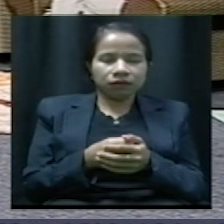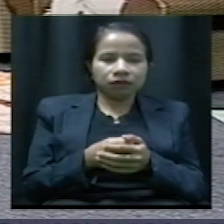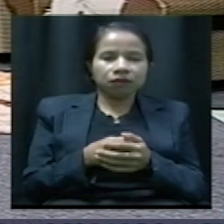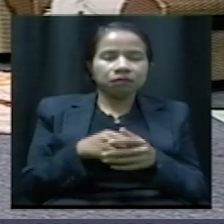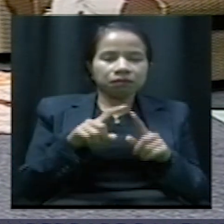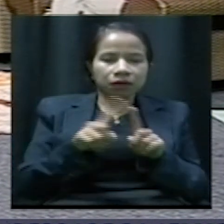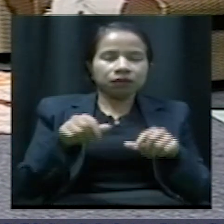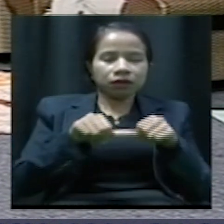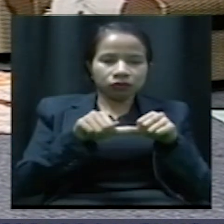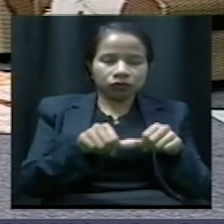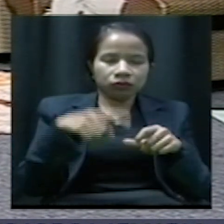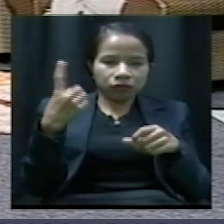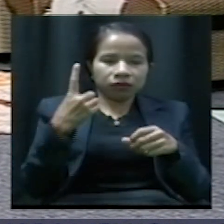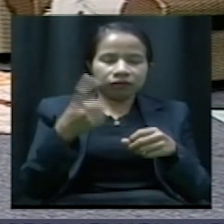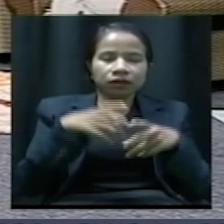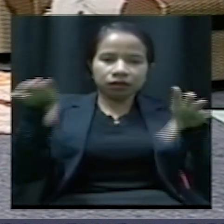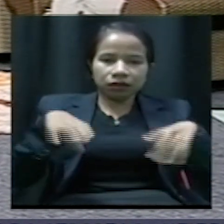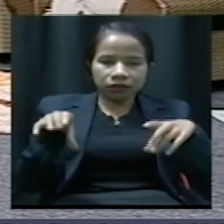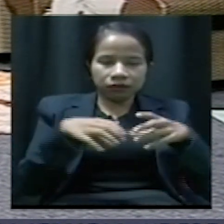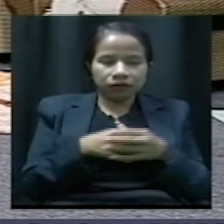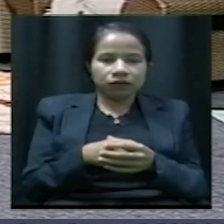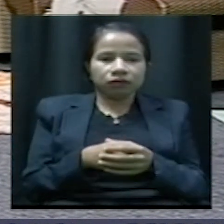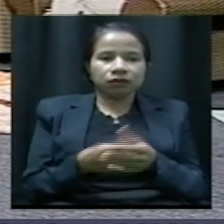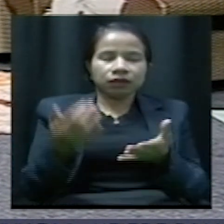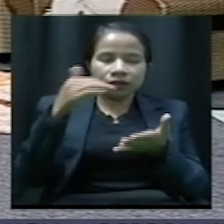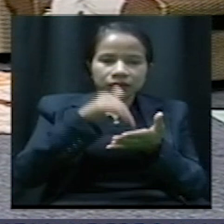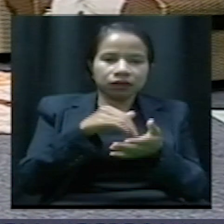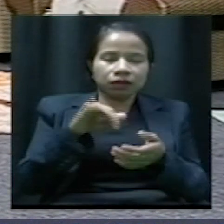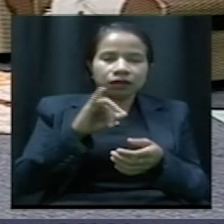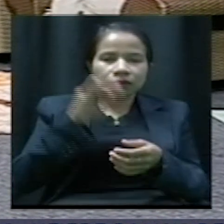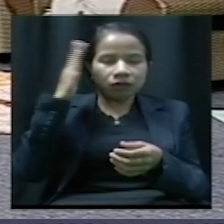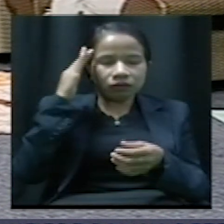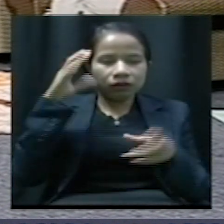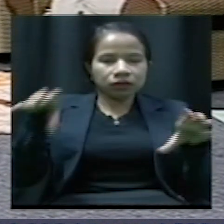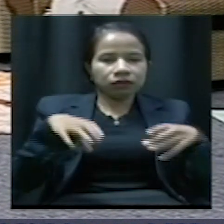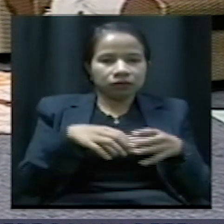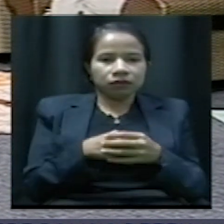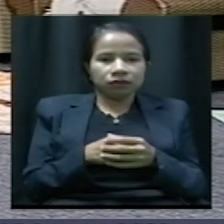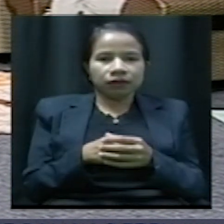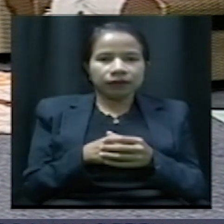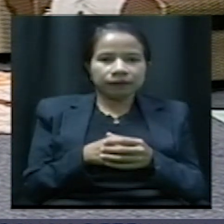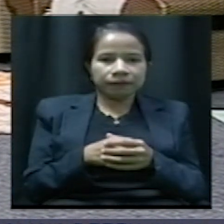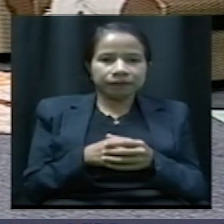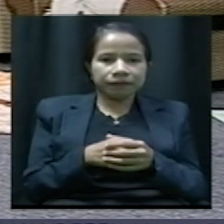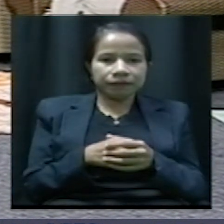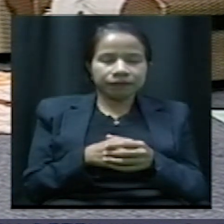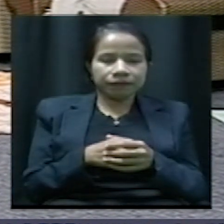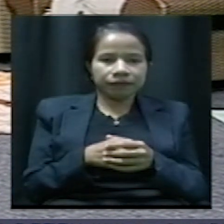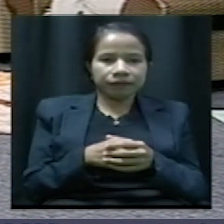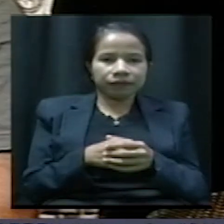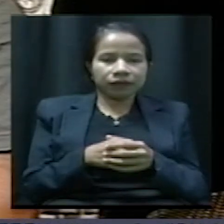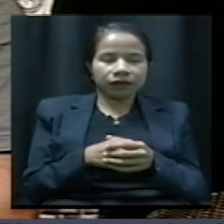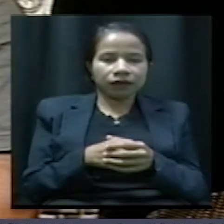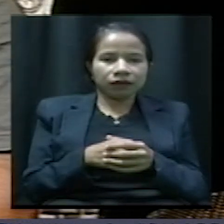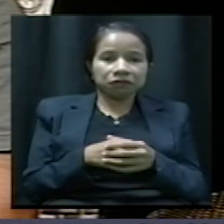ne papel ida ne i dali datang ha noing servisi ida ne ting kita